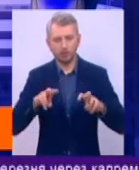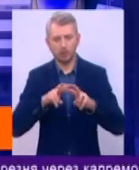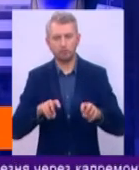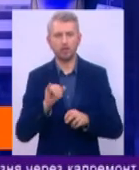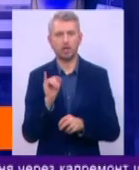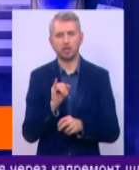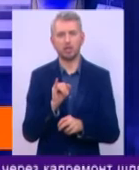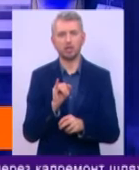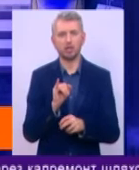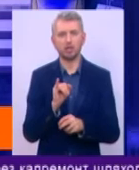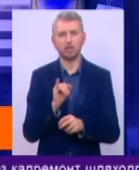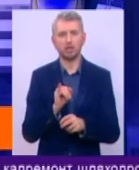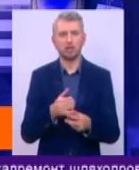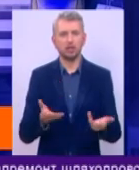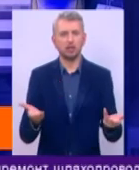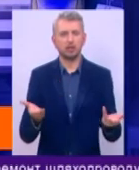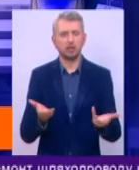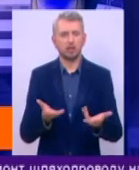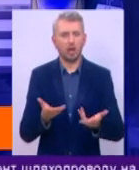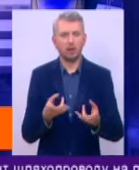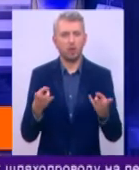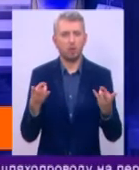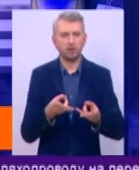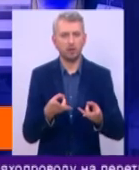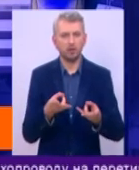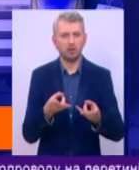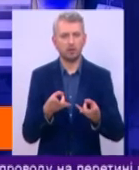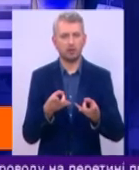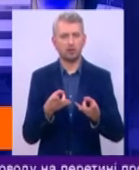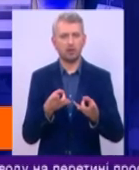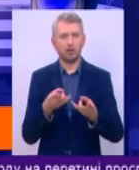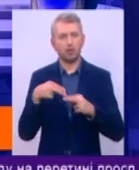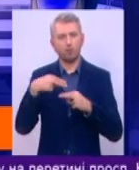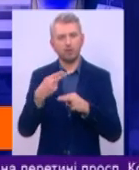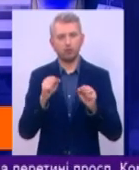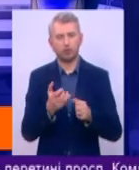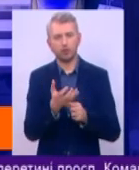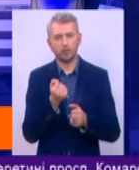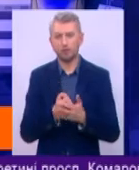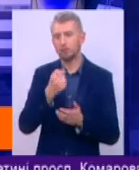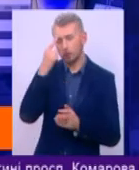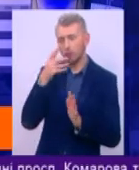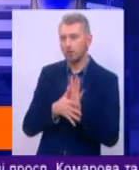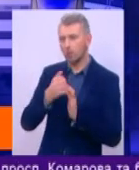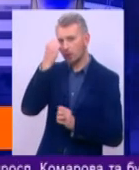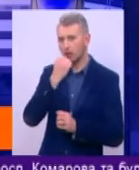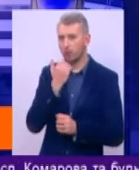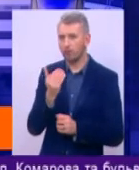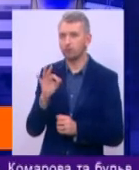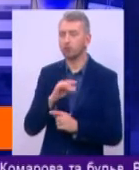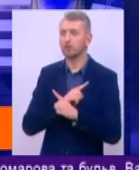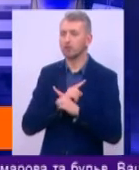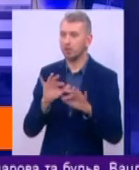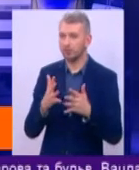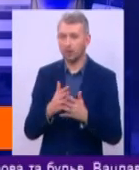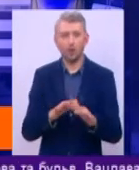які необхідні компенсації можна отримати? Зрозуміло, дякую вам. Щодо смертельного. Значить,